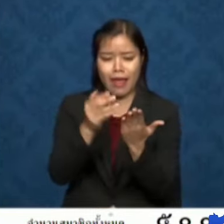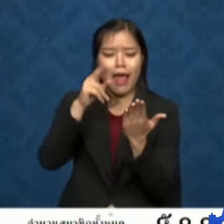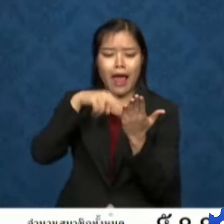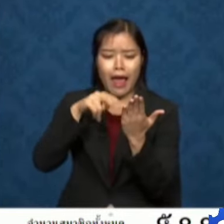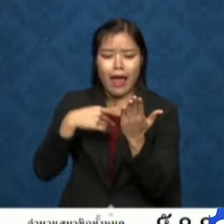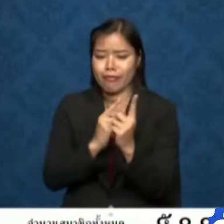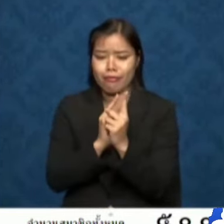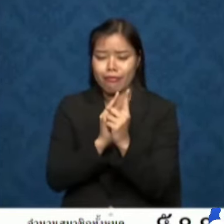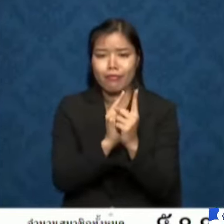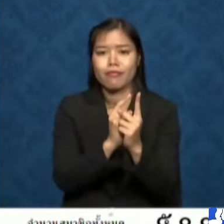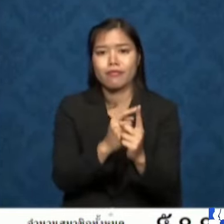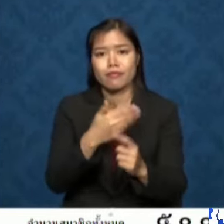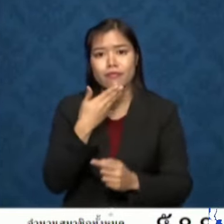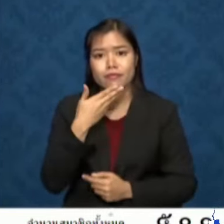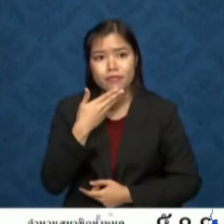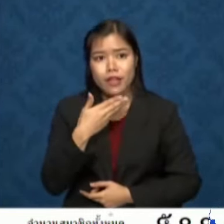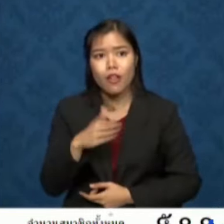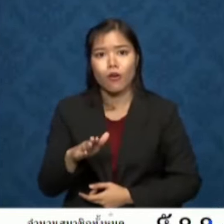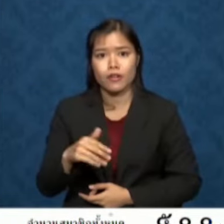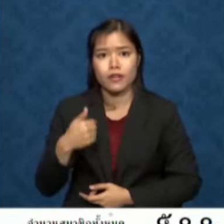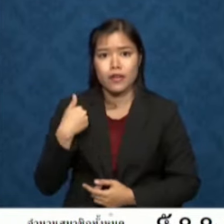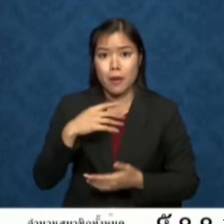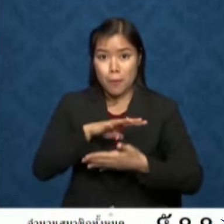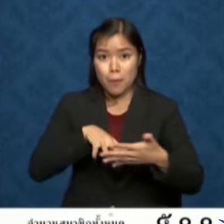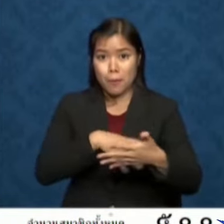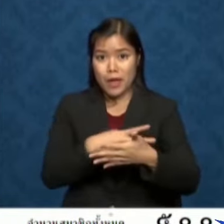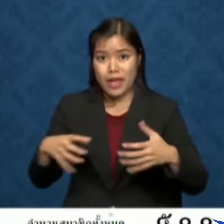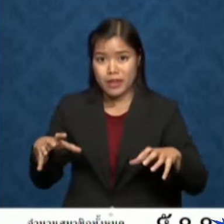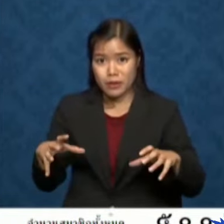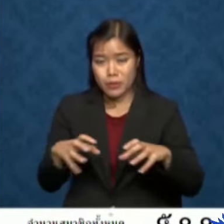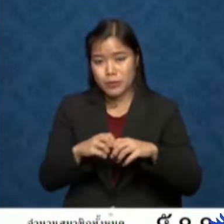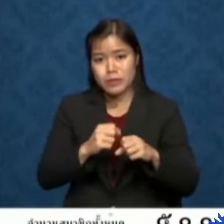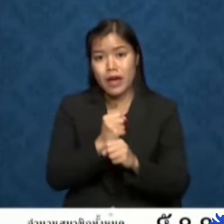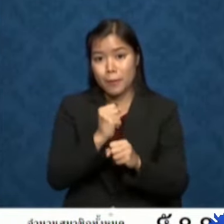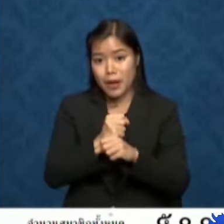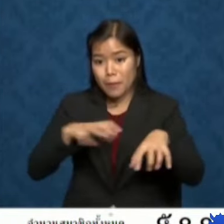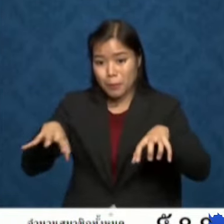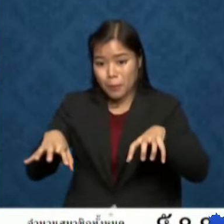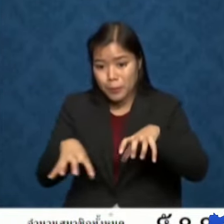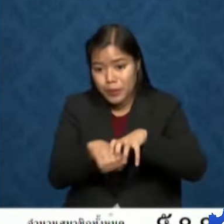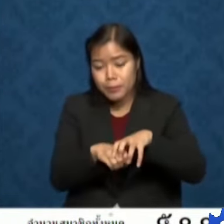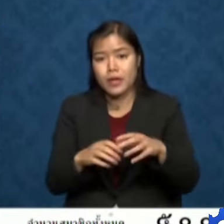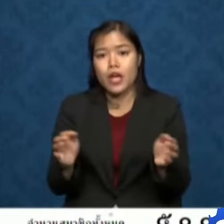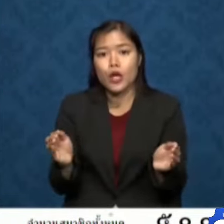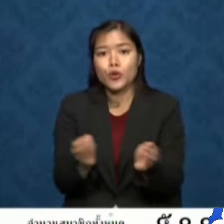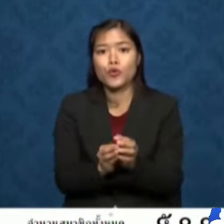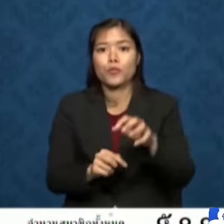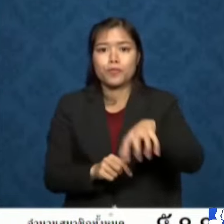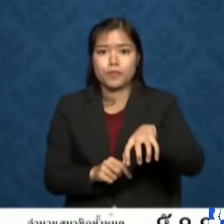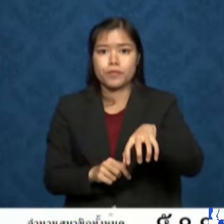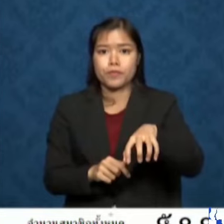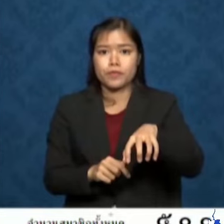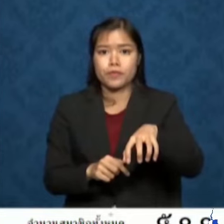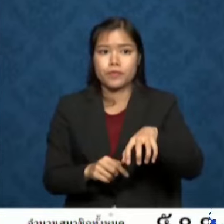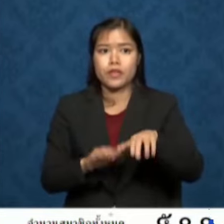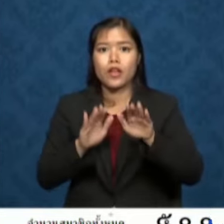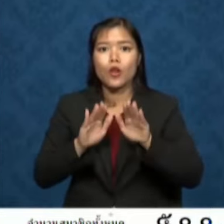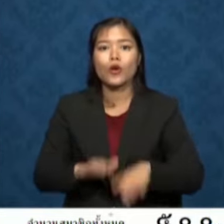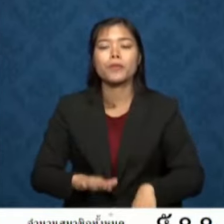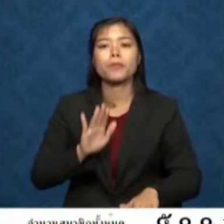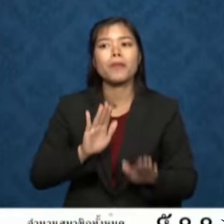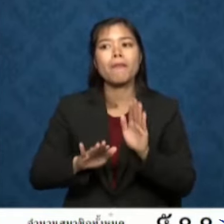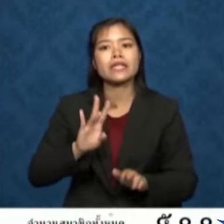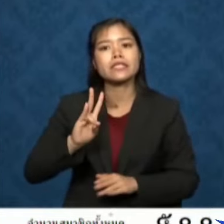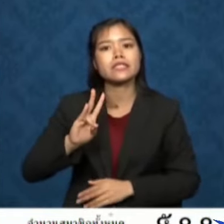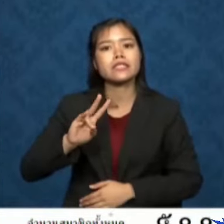ติดตามมาแล้วเขาบอกว่าแผนการยุบหน่วยงานแบบนี้เนี่ยจะสามารถลดกำลังพลได้ประมาณ700เต็มที่